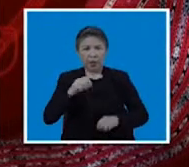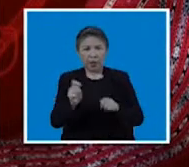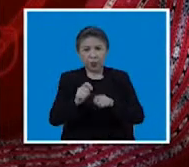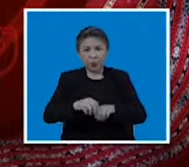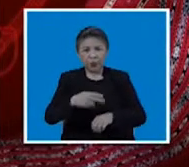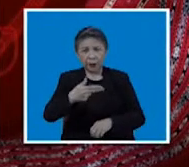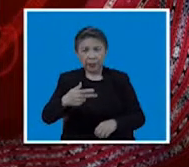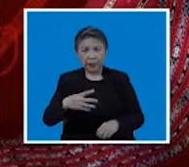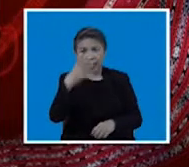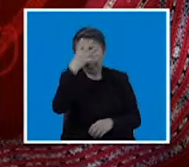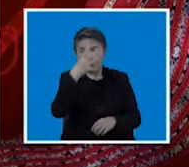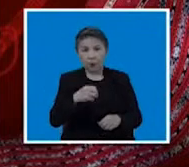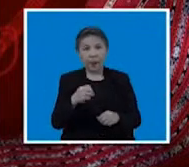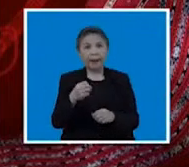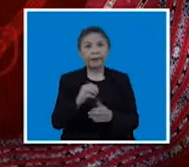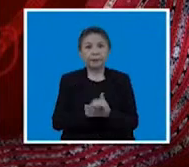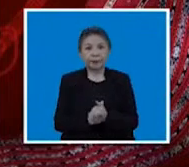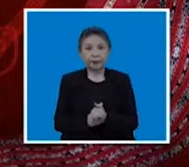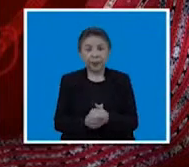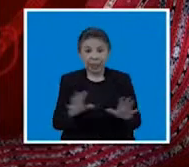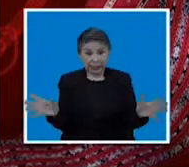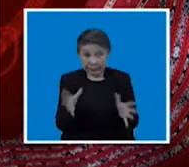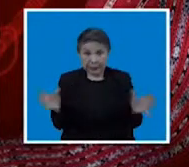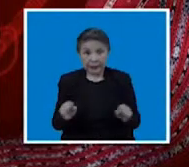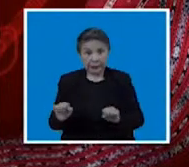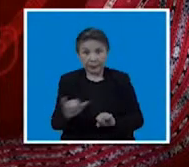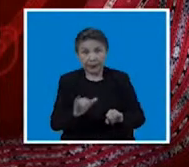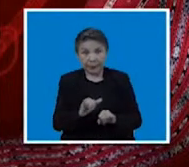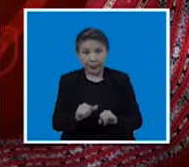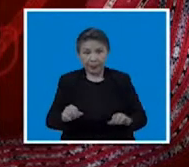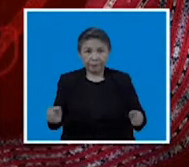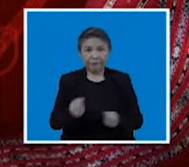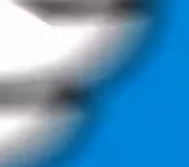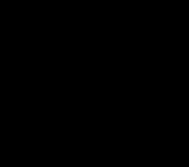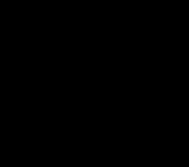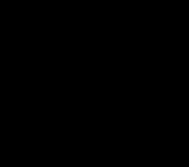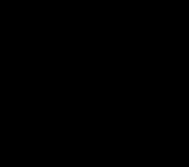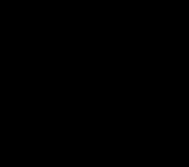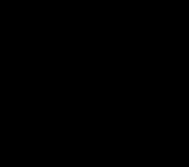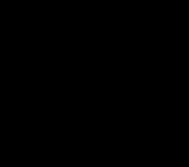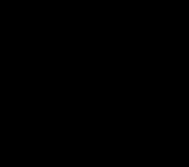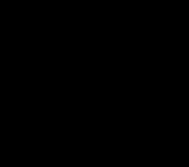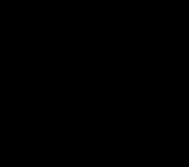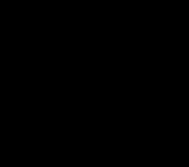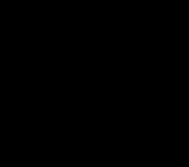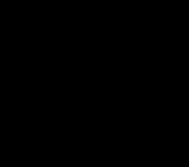Indonesia Aroma Maluku dan bergerak serentak mewujudkan Merdeka Belajar.